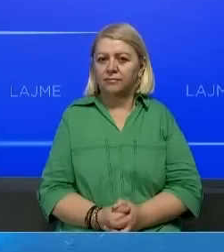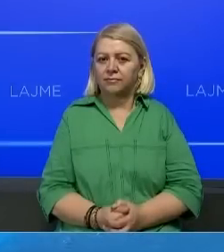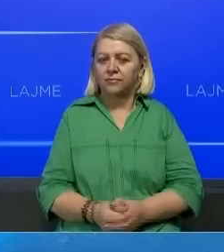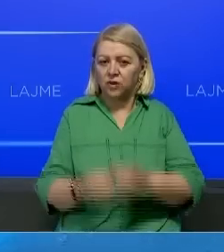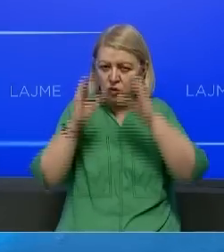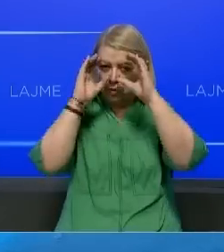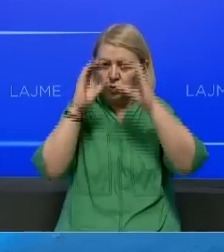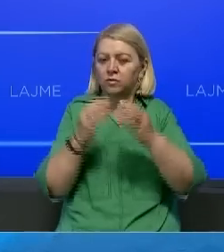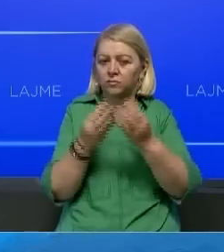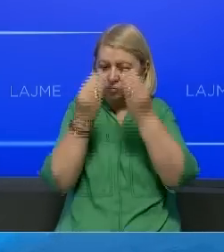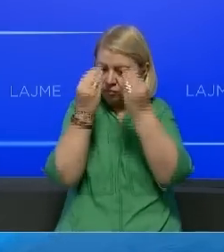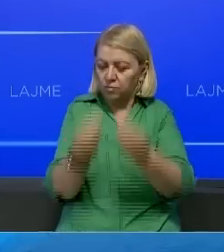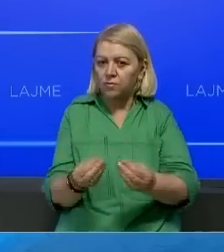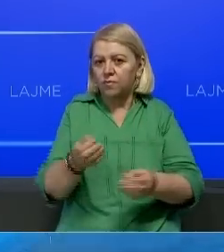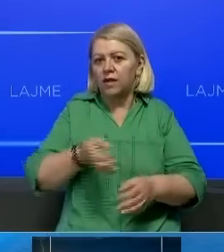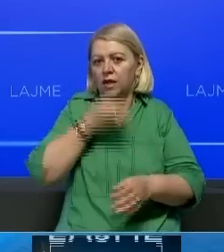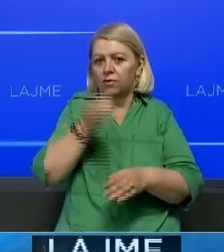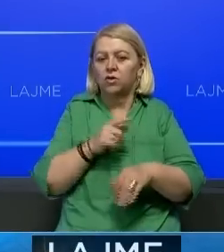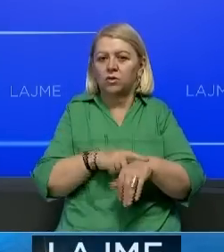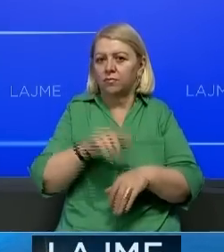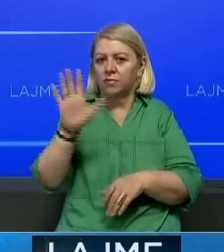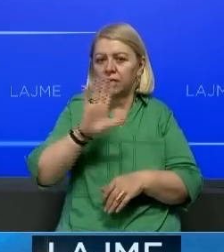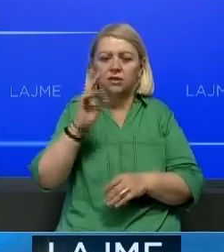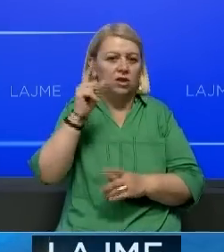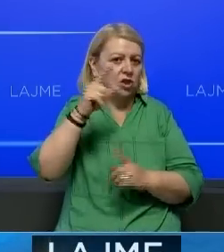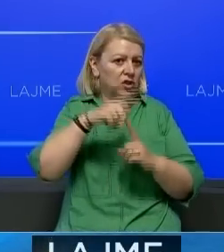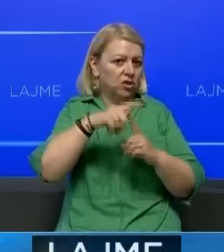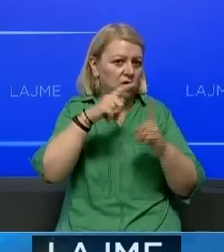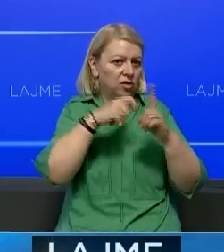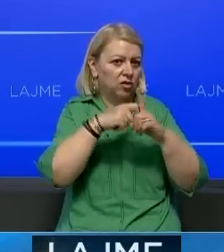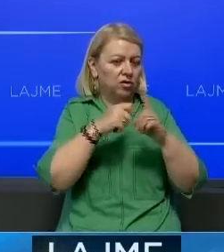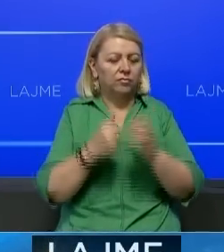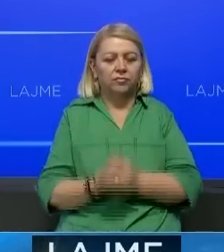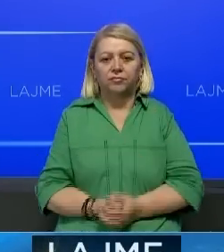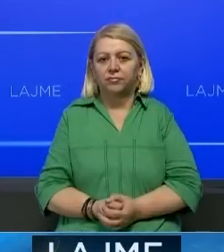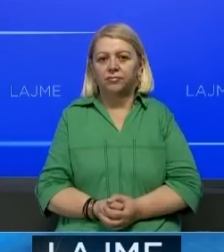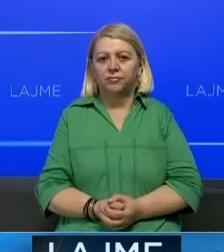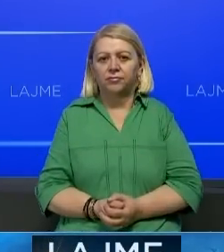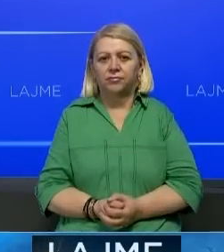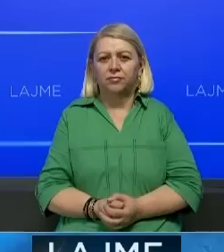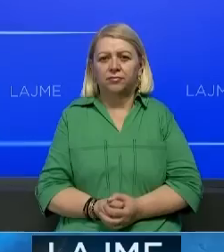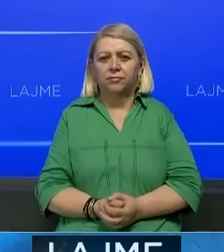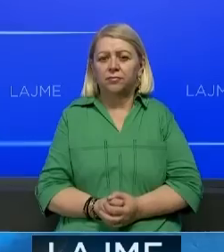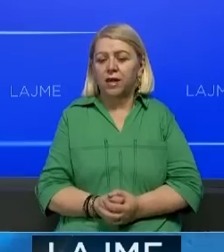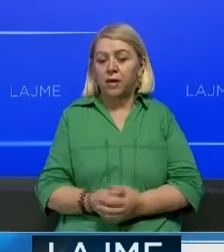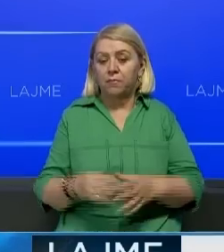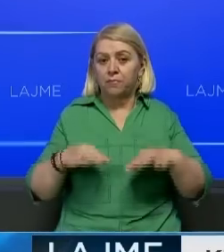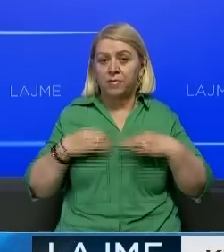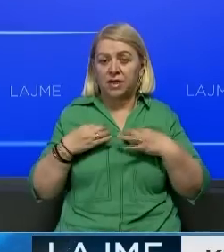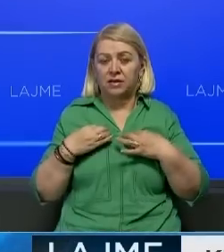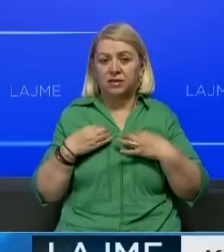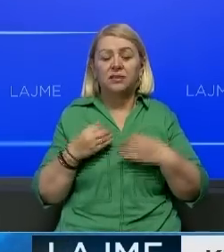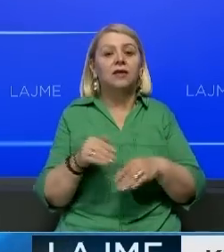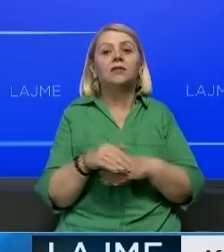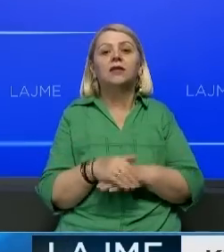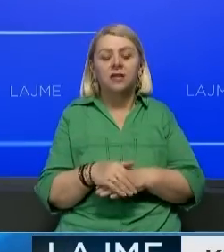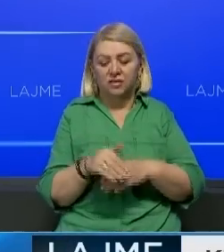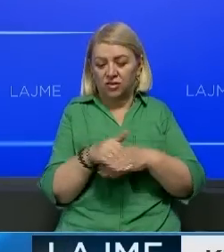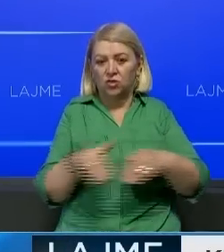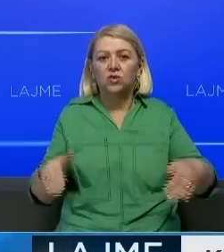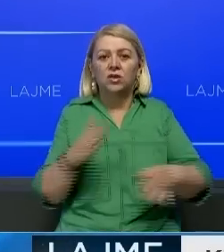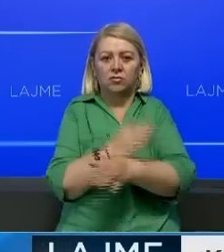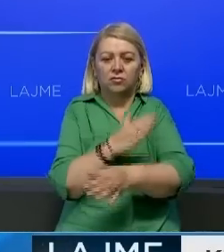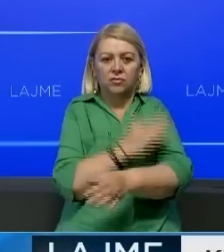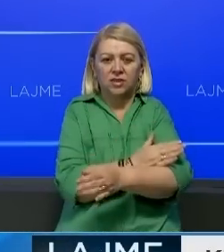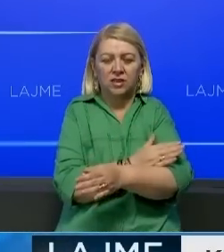Shkuz ndëruar, përshëndetje, kjo është edicioni i lajmeve orës 17 këtu në televizionin publik të Kosovës. Paraditën në pikalimin kuvitar të Morinës, qytetarët